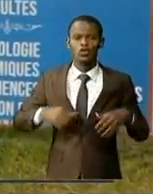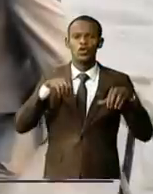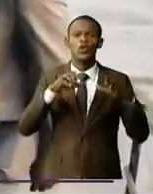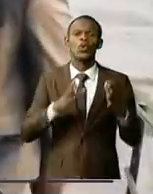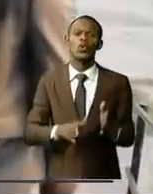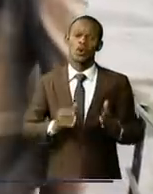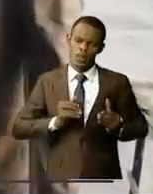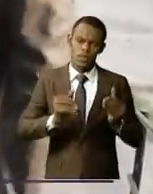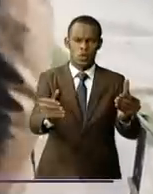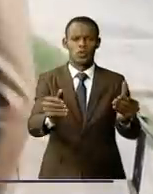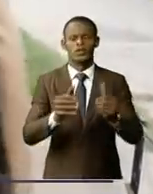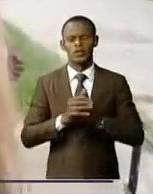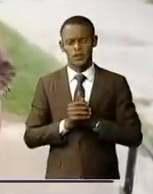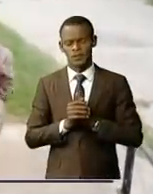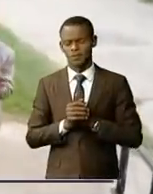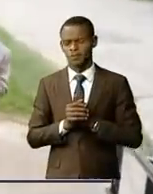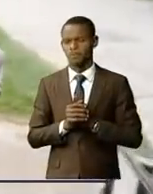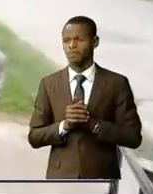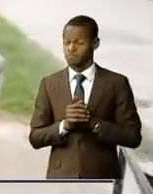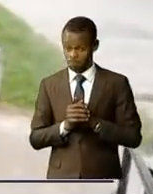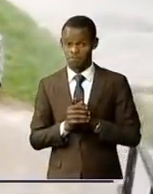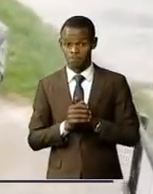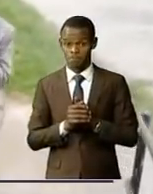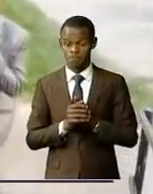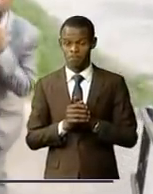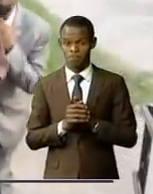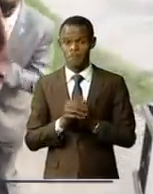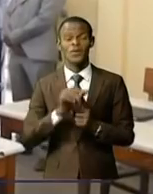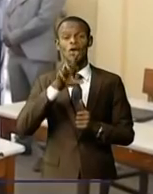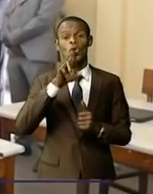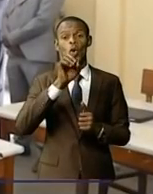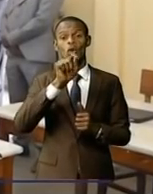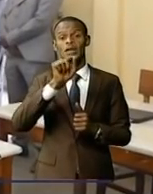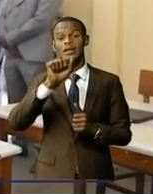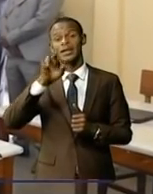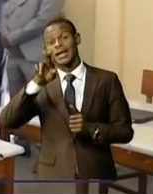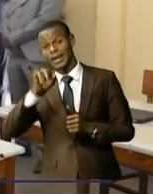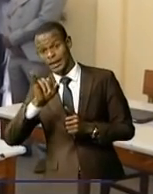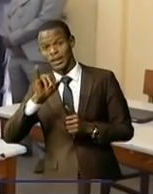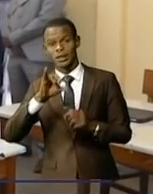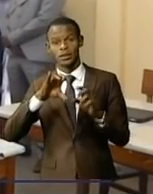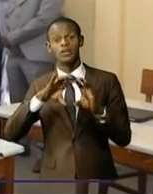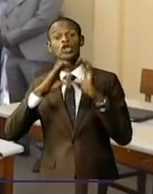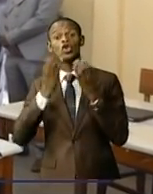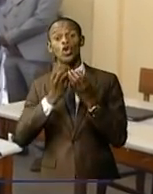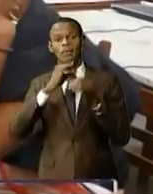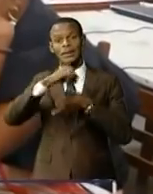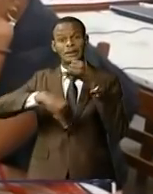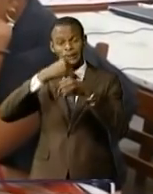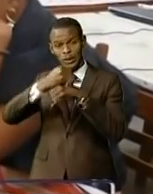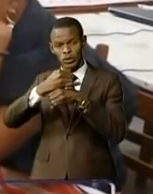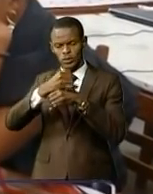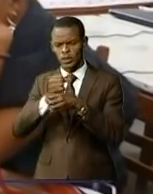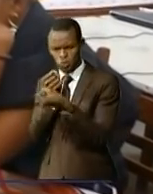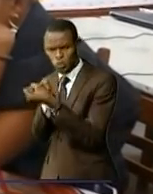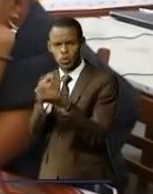du développement d'une nation, eh bien, le Rotary Club international tourné vers les actions philanthropiques l'a bien compris et a doté